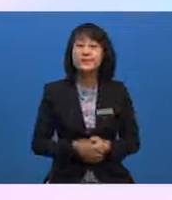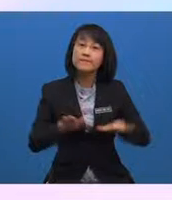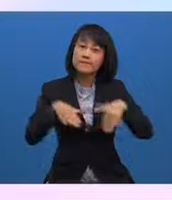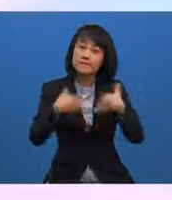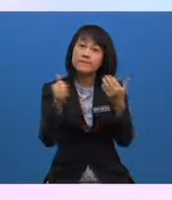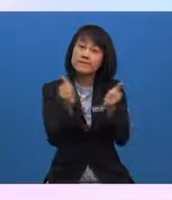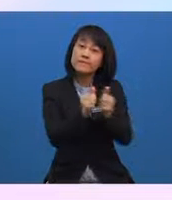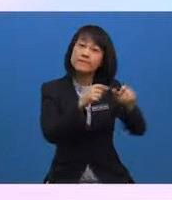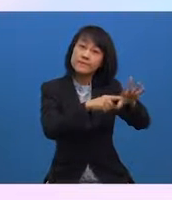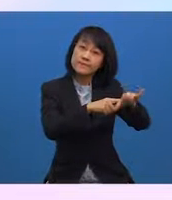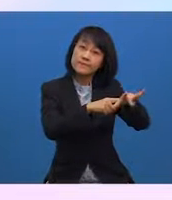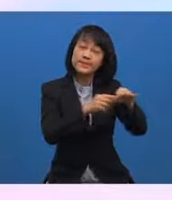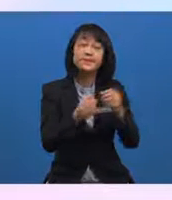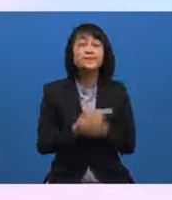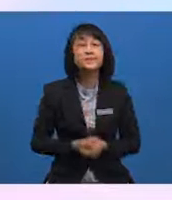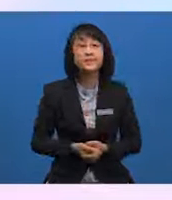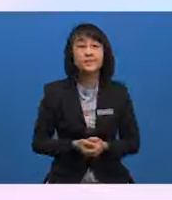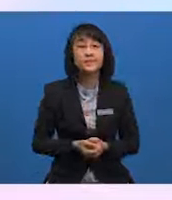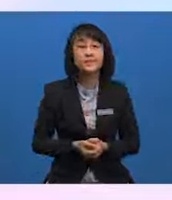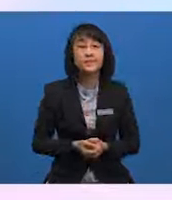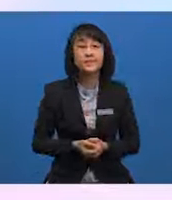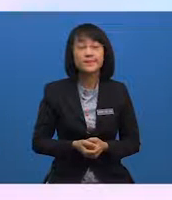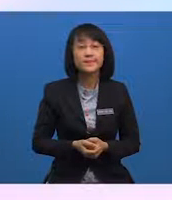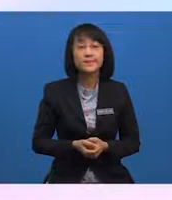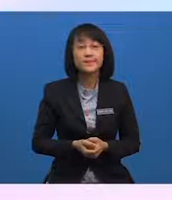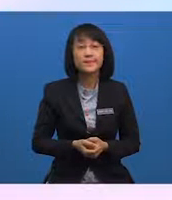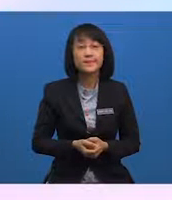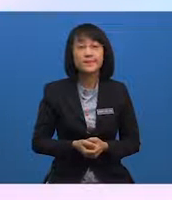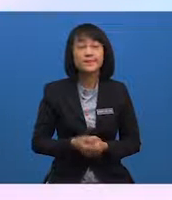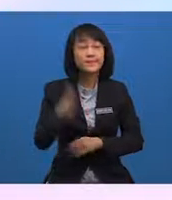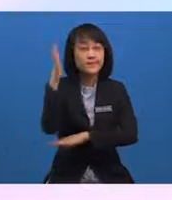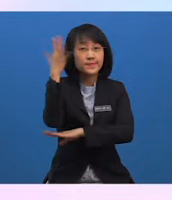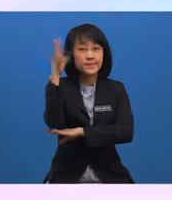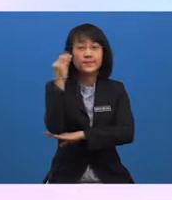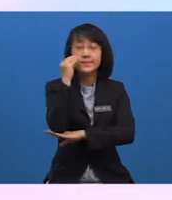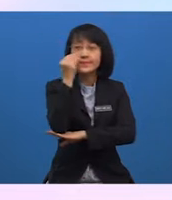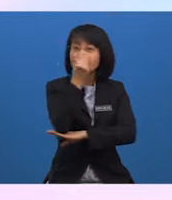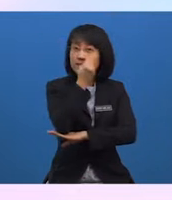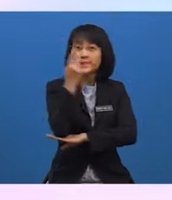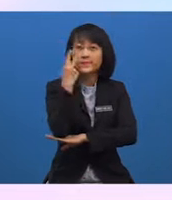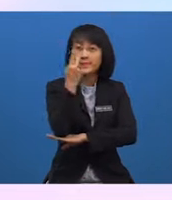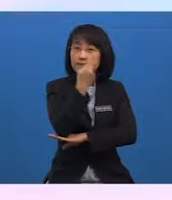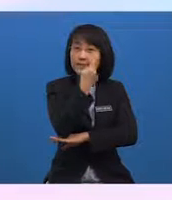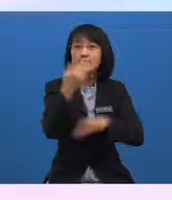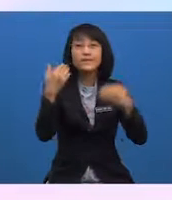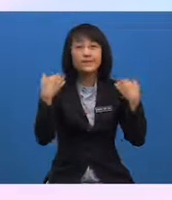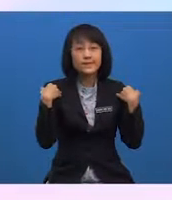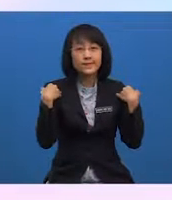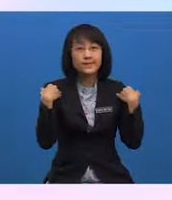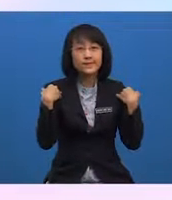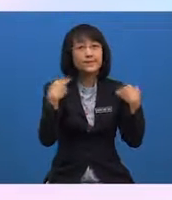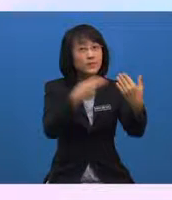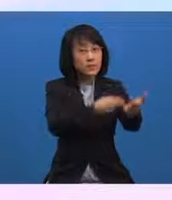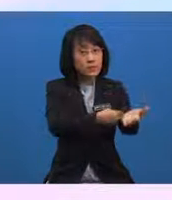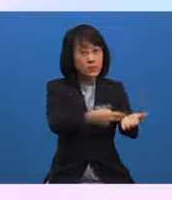Bagaimana pula dengan daunnya? Pokok bunga keembung mempunyai urat daun jejala.